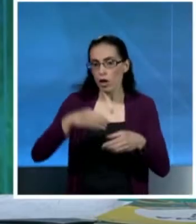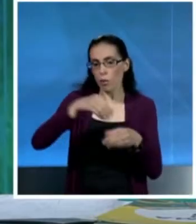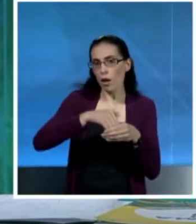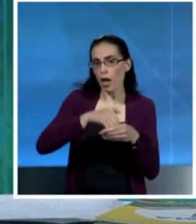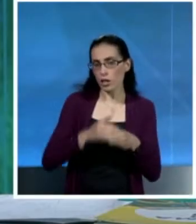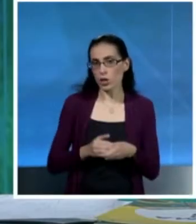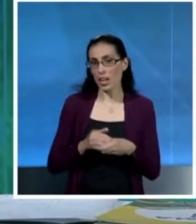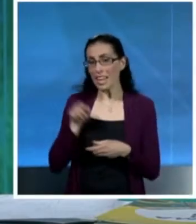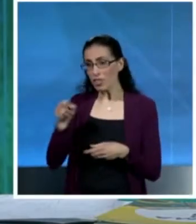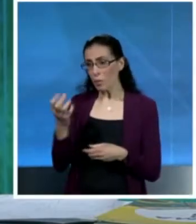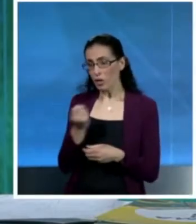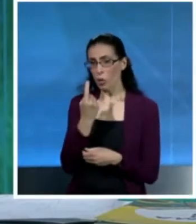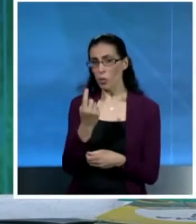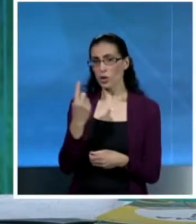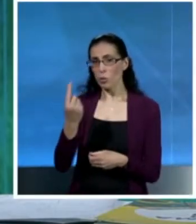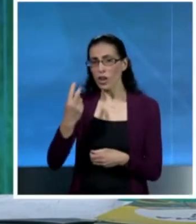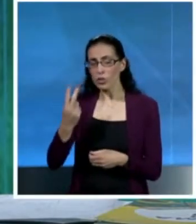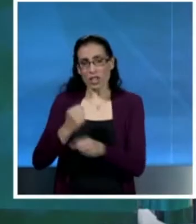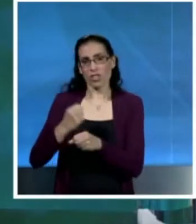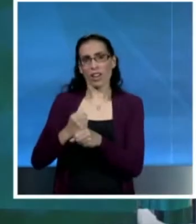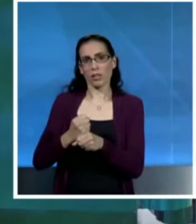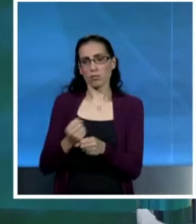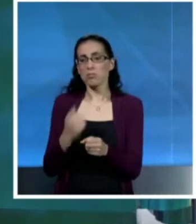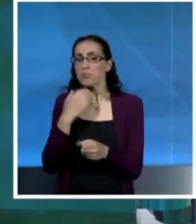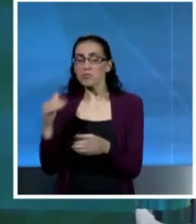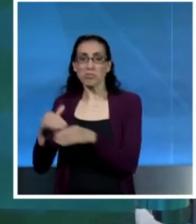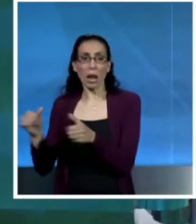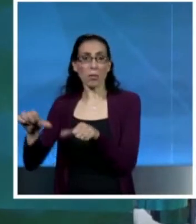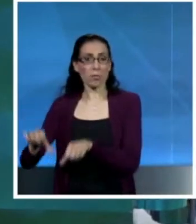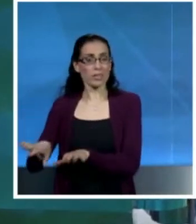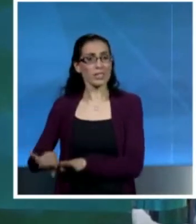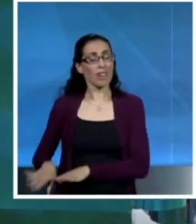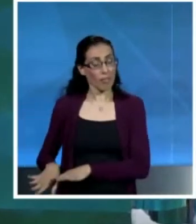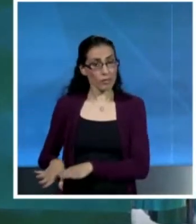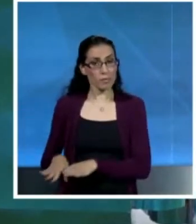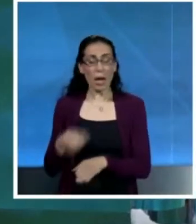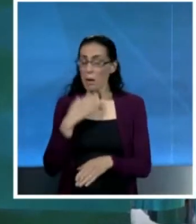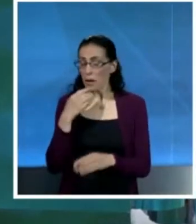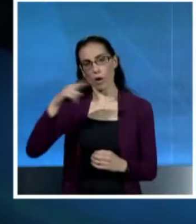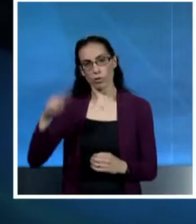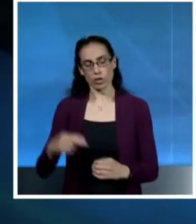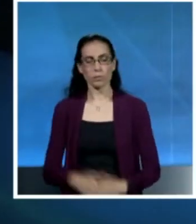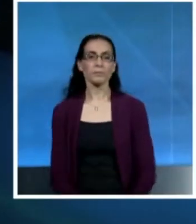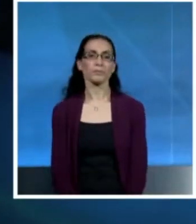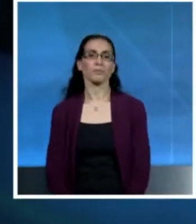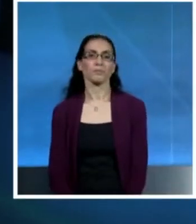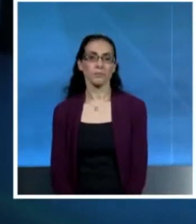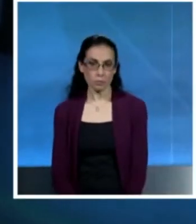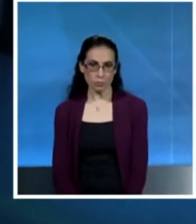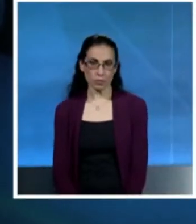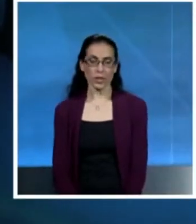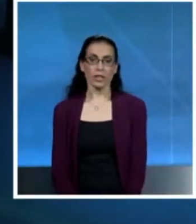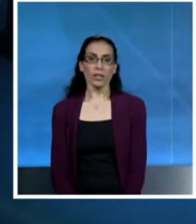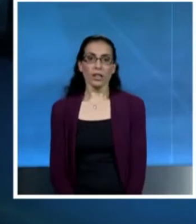-partit nazionalista fil-gudja mark ent nisammut, kif ikol mis-sint kutaswiħi in-now il-muskat, waqtittini dibattitu l-isar mil-autoritaħ